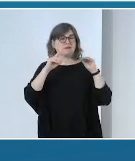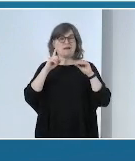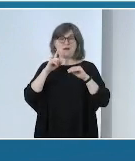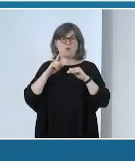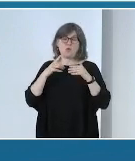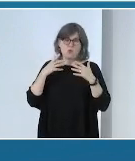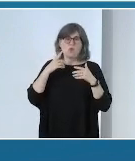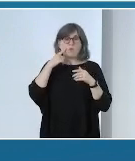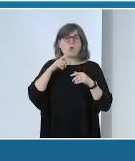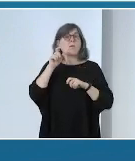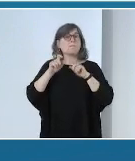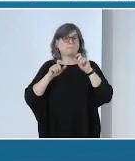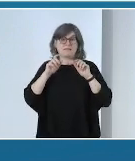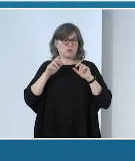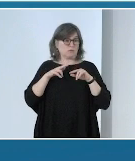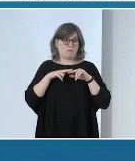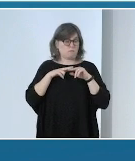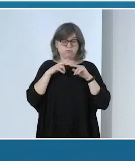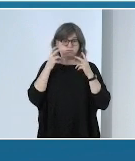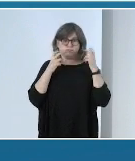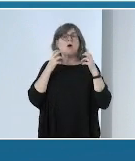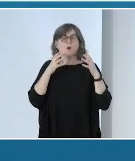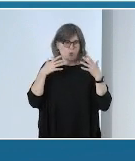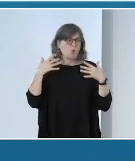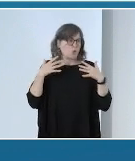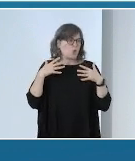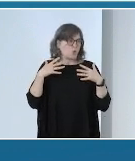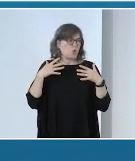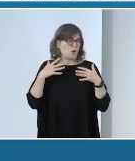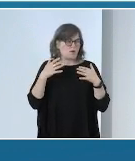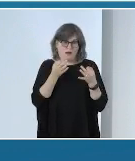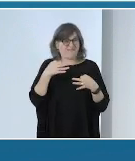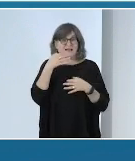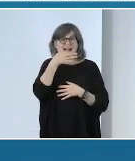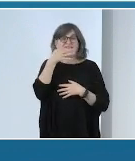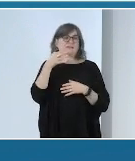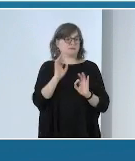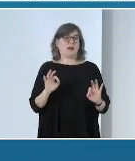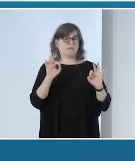personnes aréflexiques. Voilà, et vraiment aréflexiques vestibulaires.